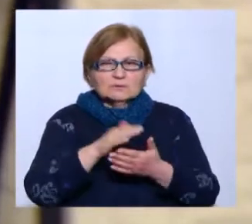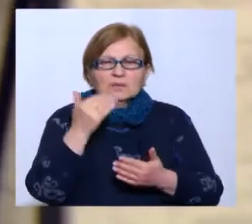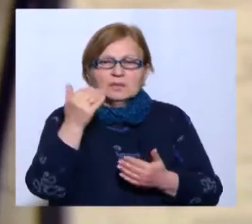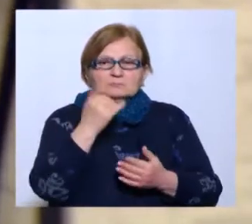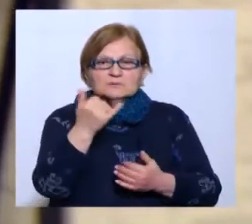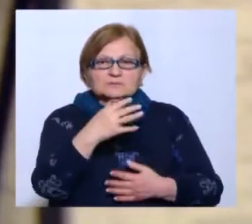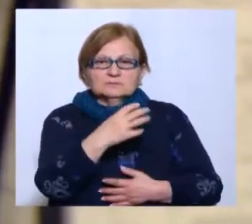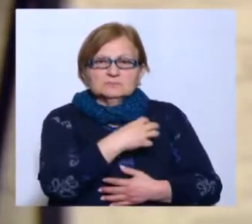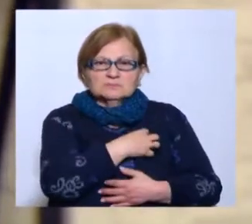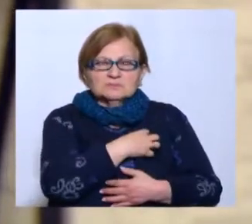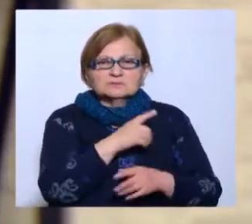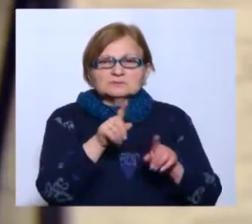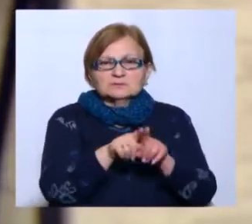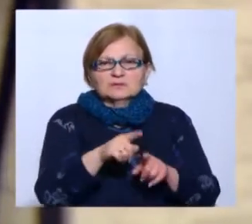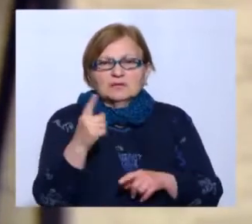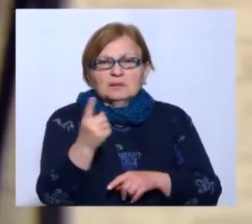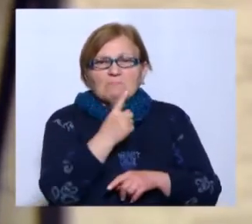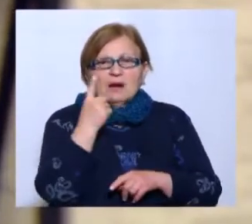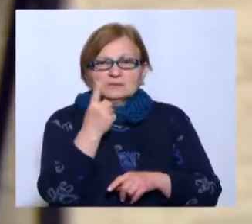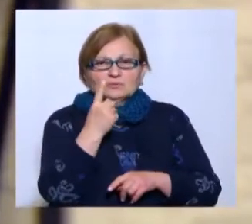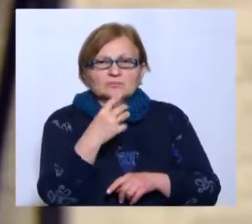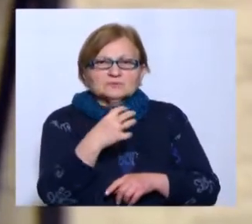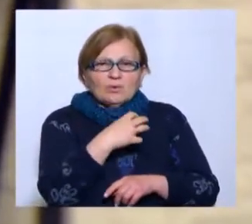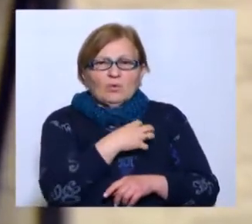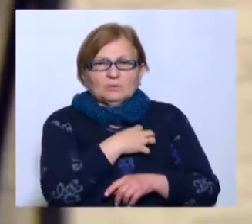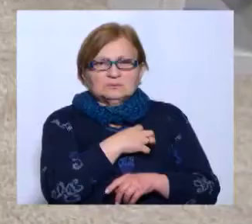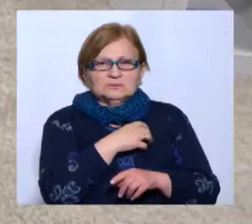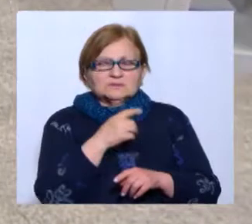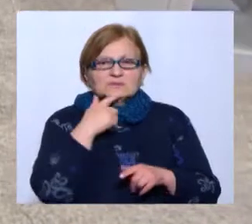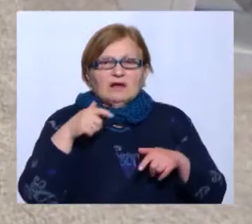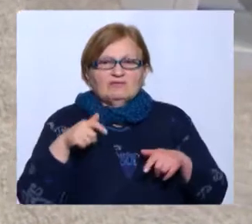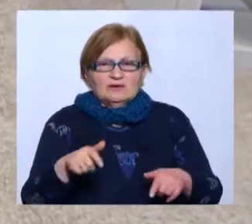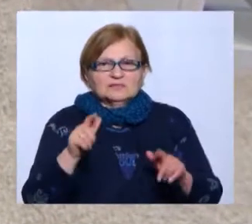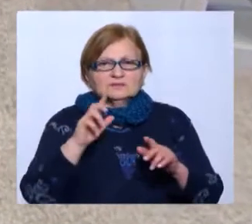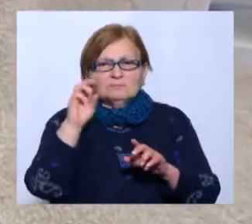მკერდზე მარტოობის ორდენის კავალერის ბრილიანტით.